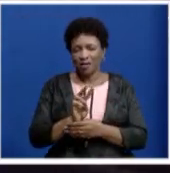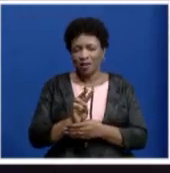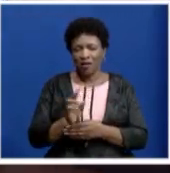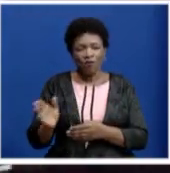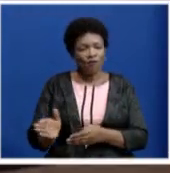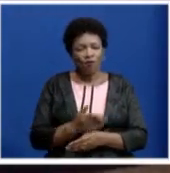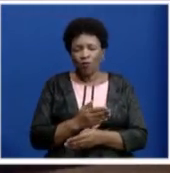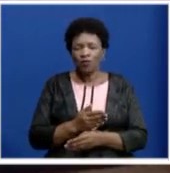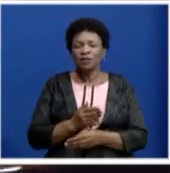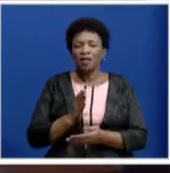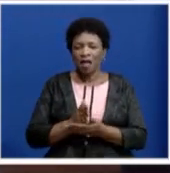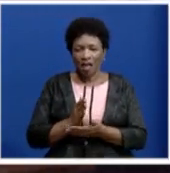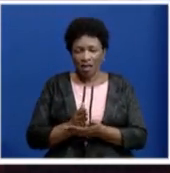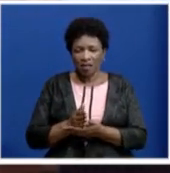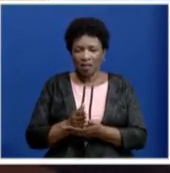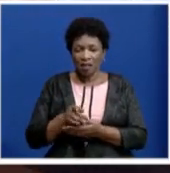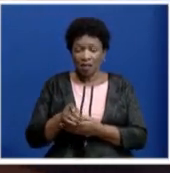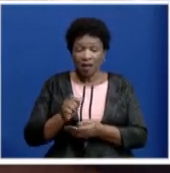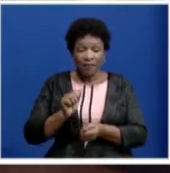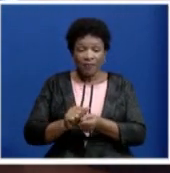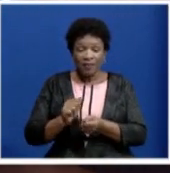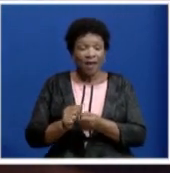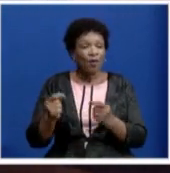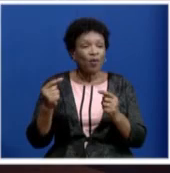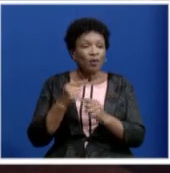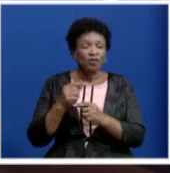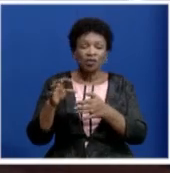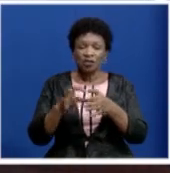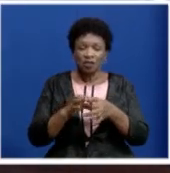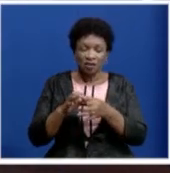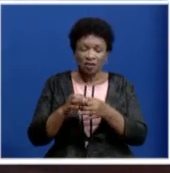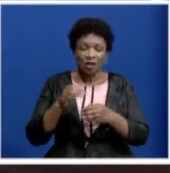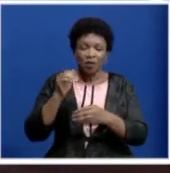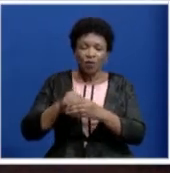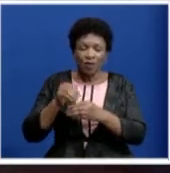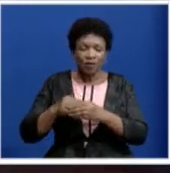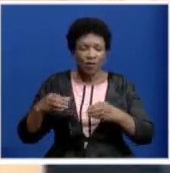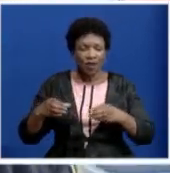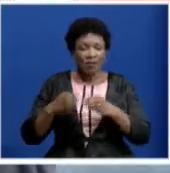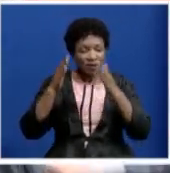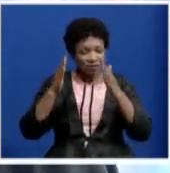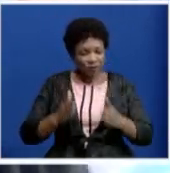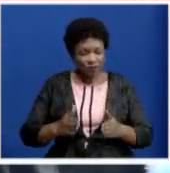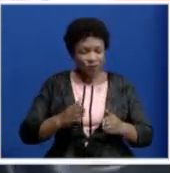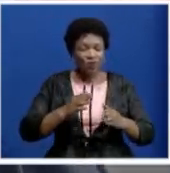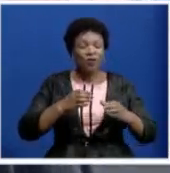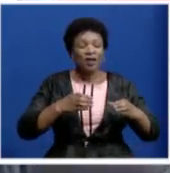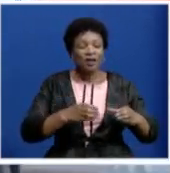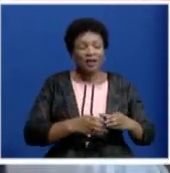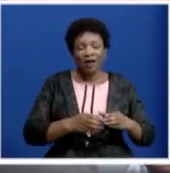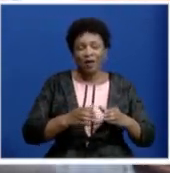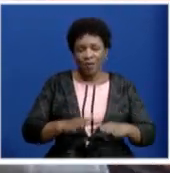hao ulu halali na kamba jambo loki ni kuw wum wa kama kuu kwenye kika cha baraza kuu na